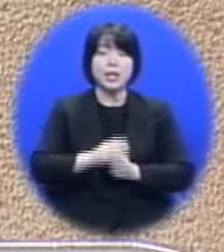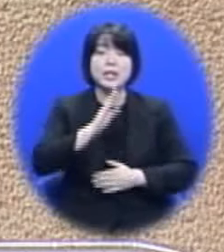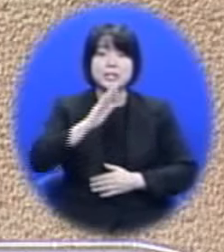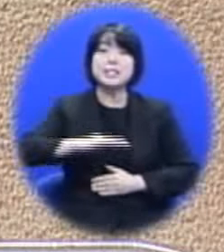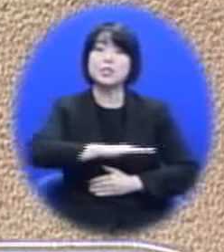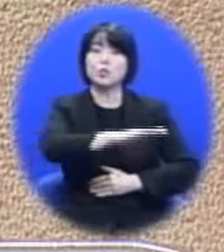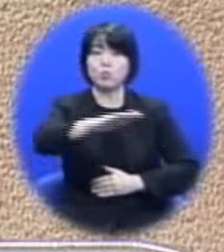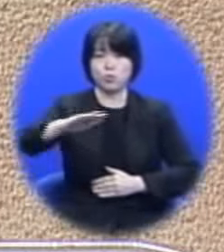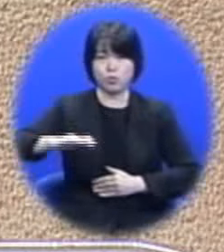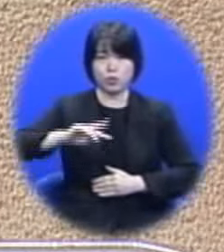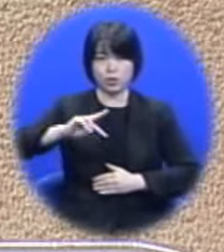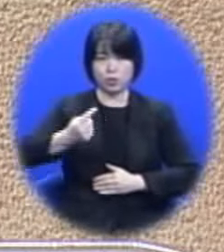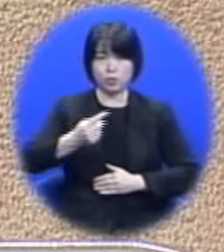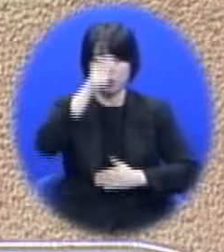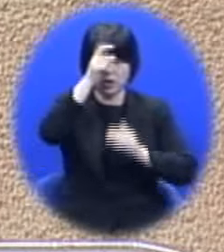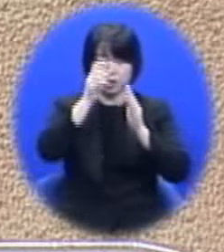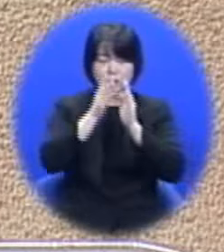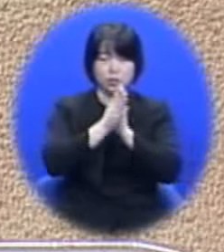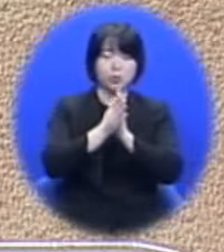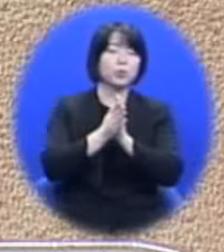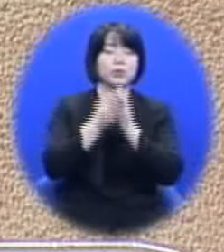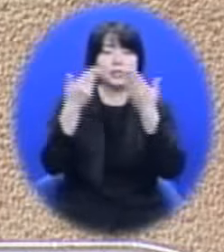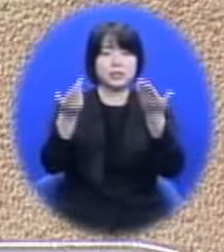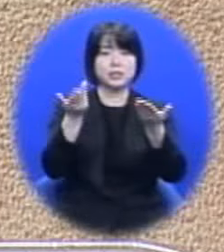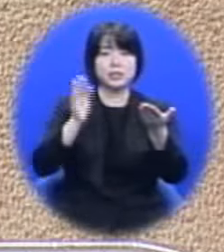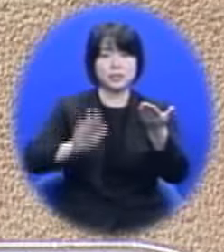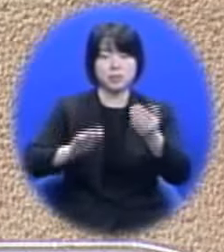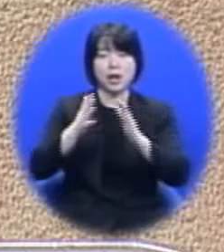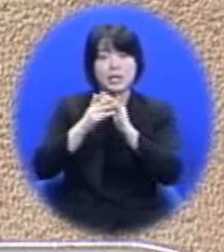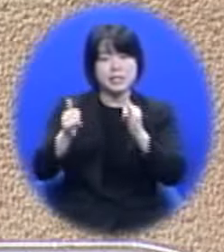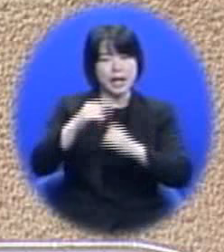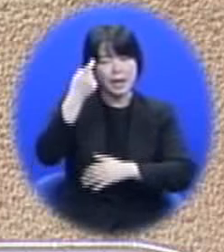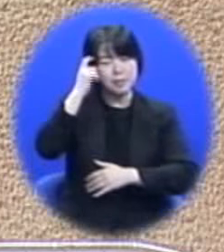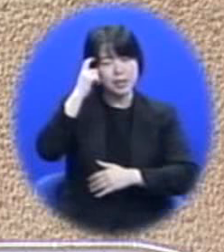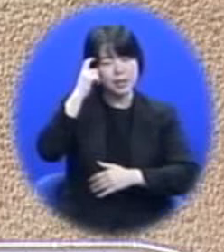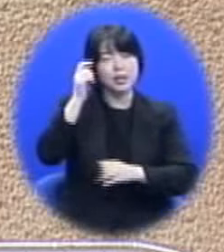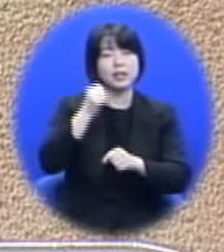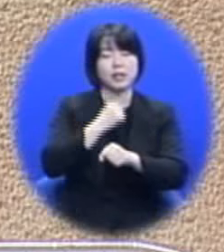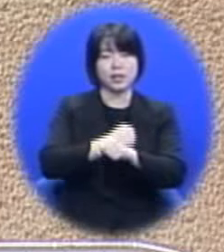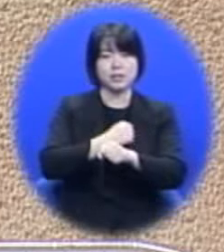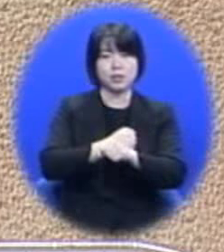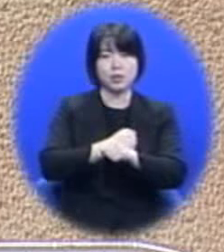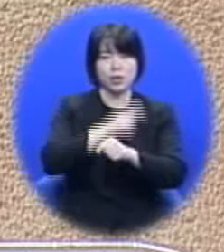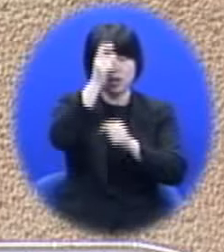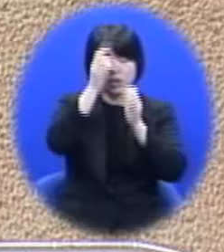실제로 우리도 기도를 하지만 사람들을 의식해서 기도할 때가 많습니다.